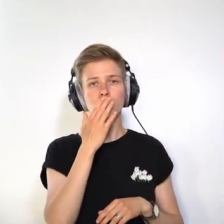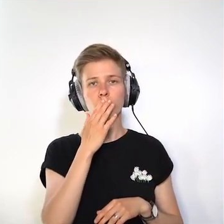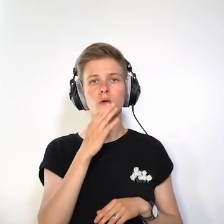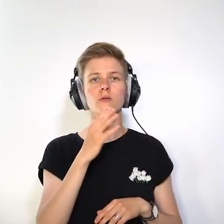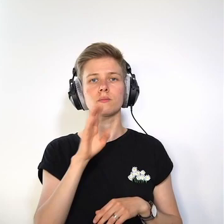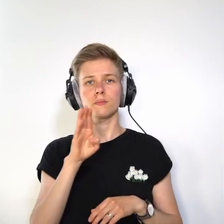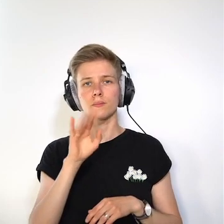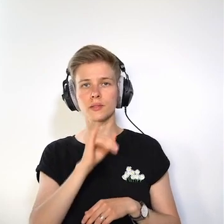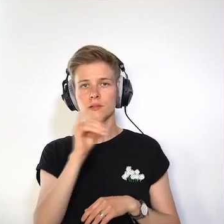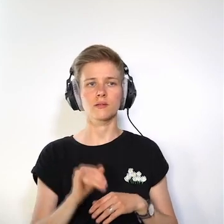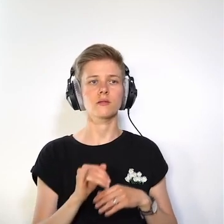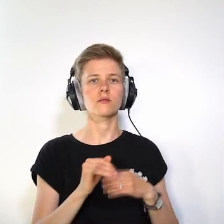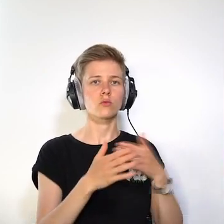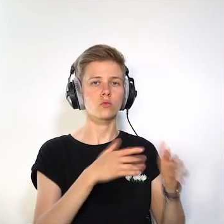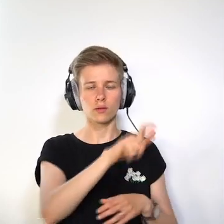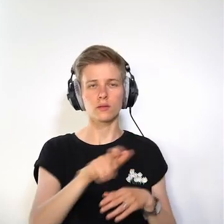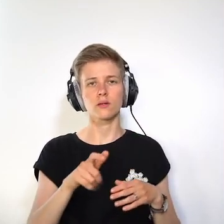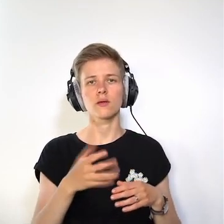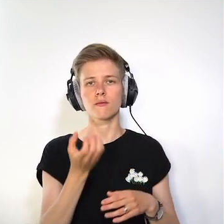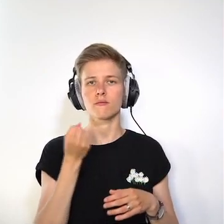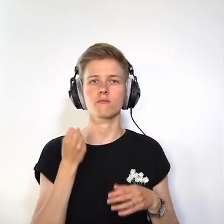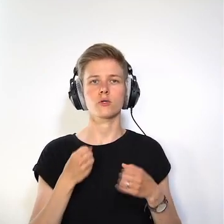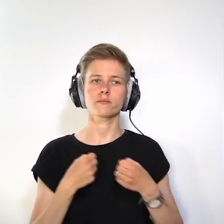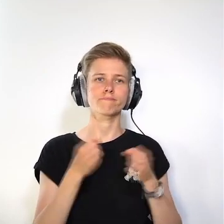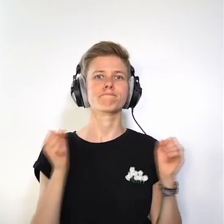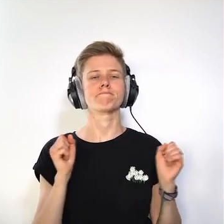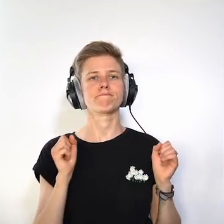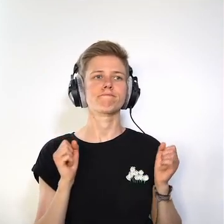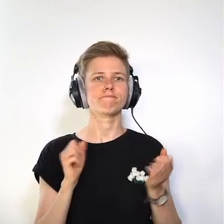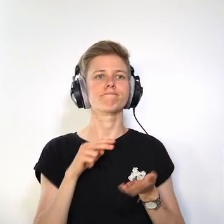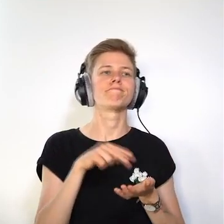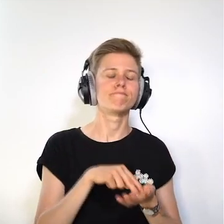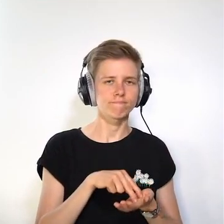tulla kaapista ulos. Ja siinä on taas oma viiveensä ollut.